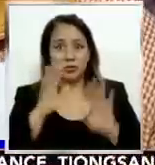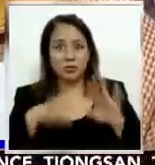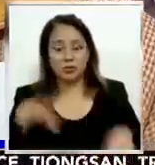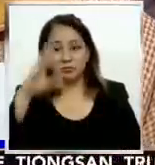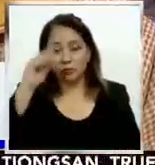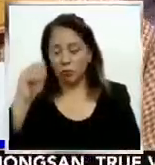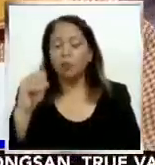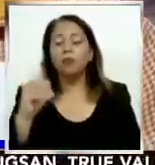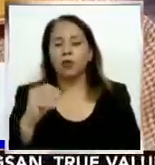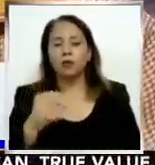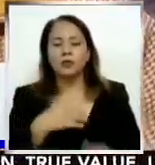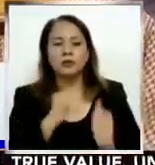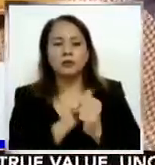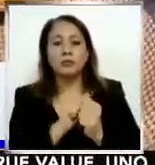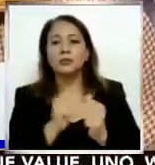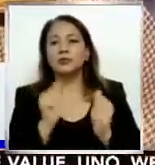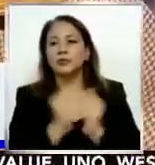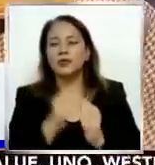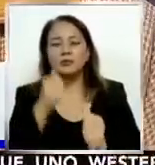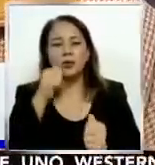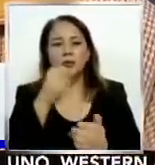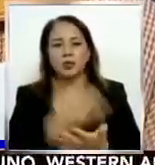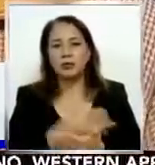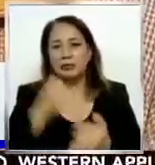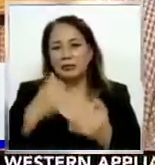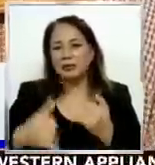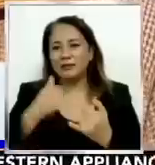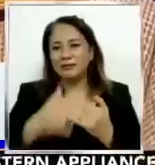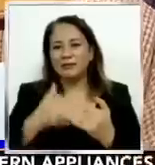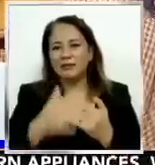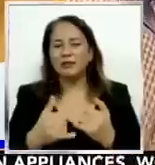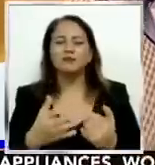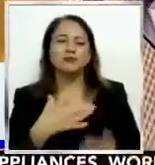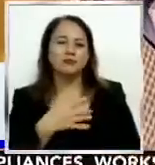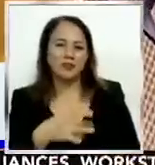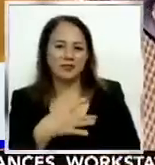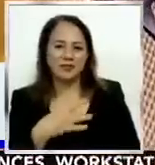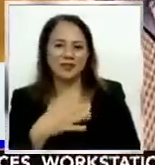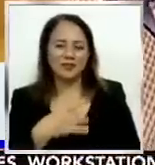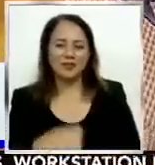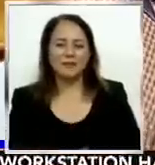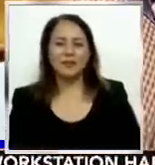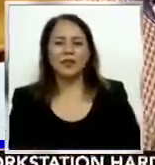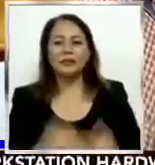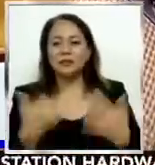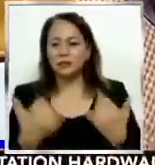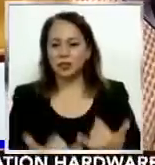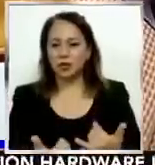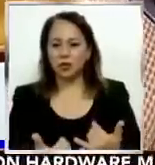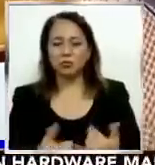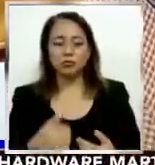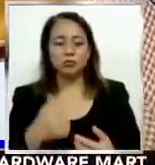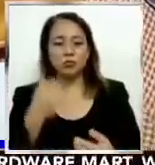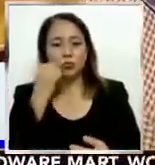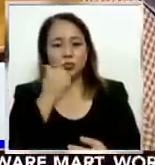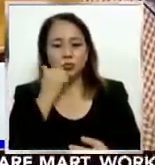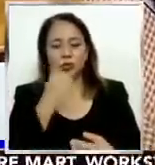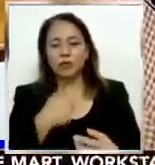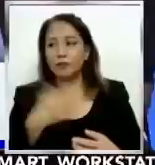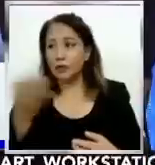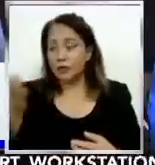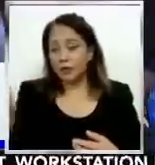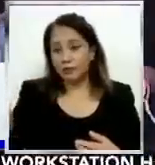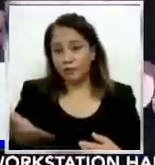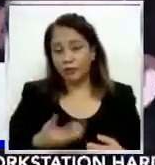na bunso, siya na yung nahihilig. So naging parang every time na merong invitation, we make sure to